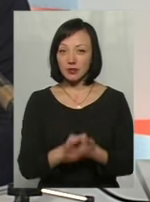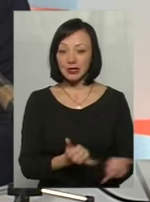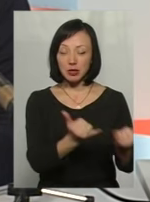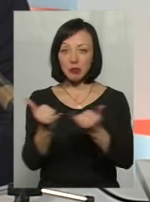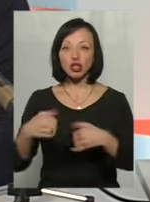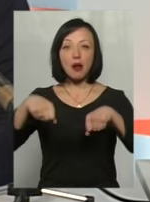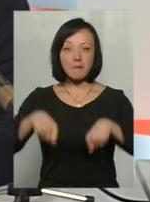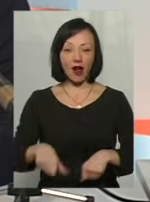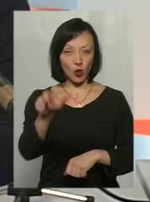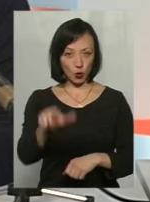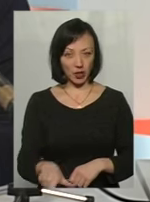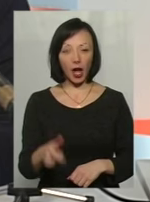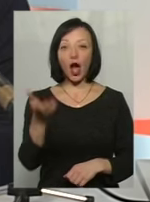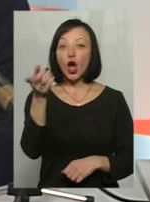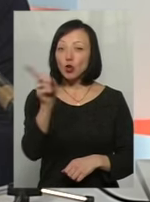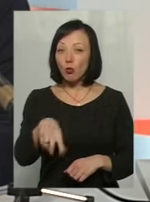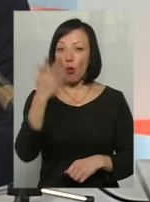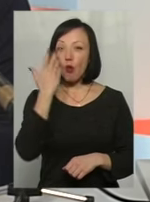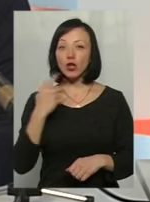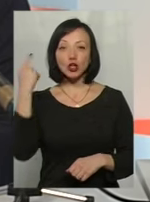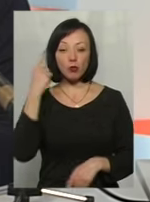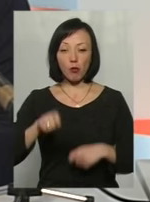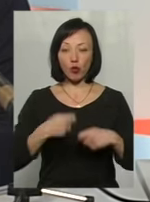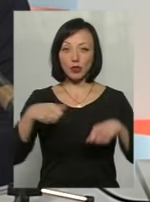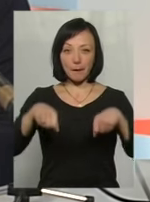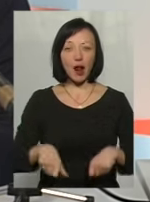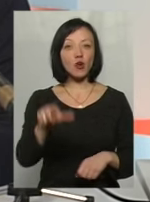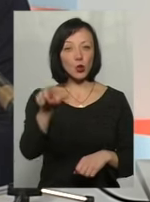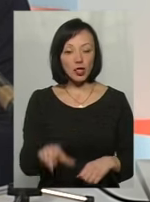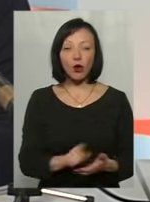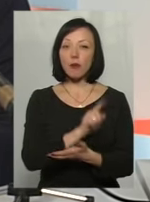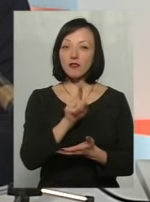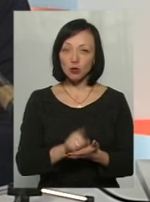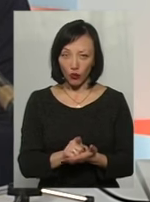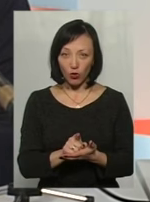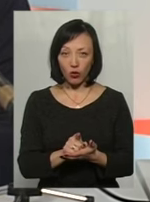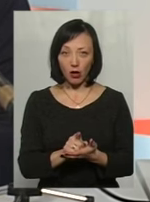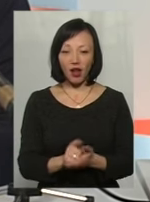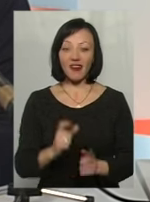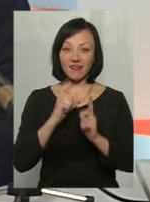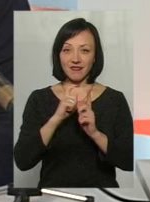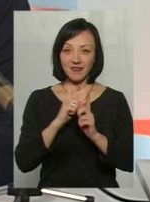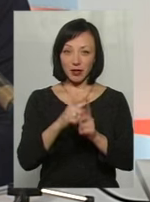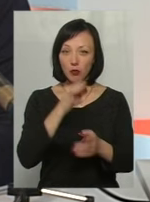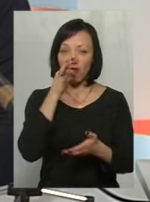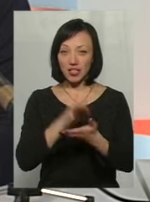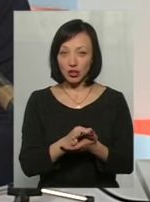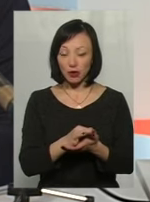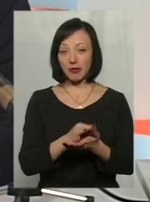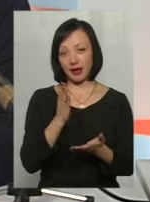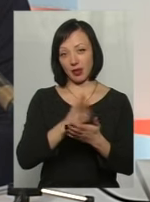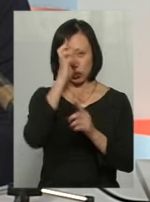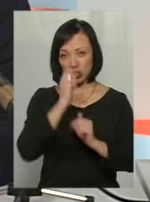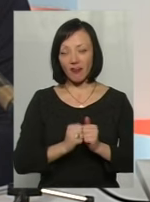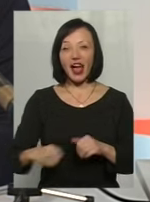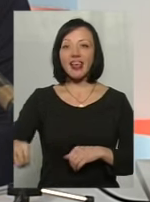прав людини. Тому, коли ми чуємо порушення прав людини, то обов'язково відповідачем є держава. Європейський суд з прав людини